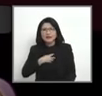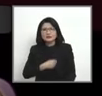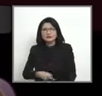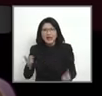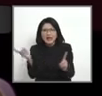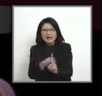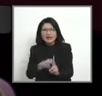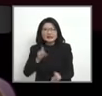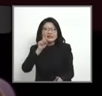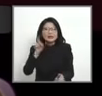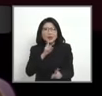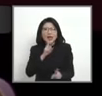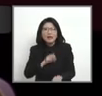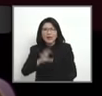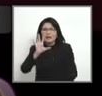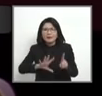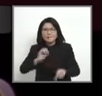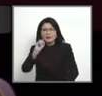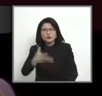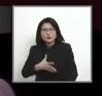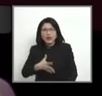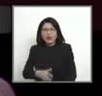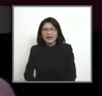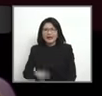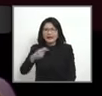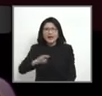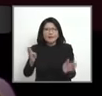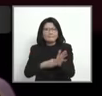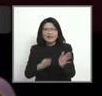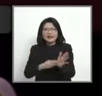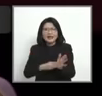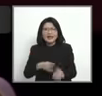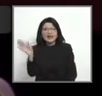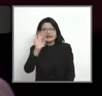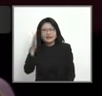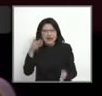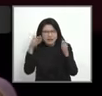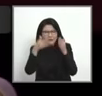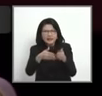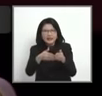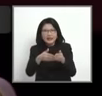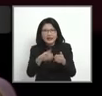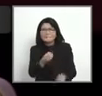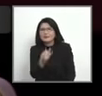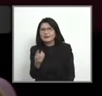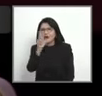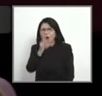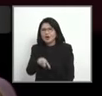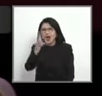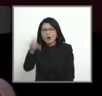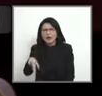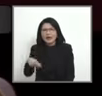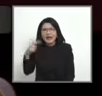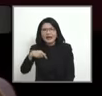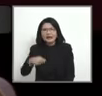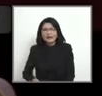bisa mengatasi persoalan bangsa ini Nah karena itu menurut saya Ya kalau cara berpikir kita e seperti ini maka